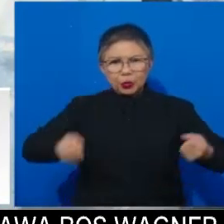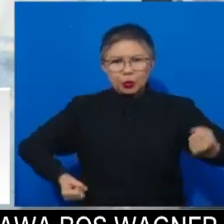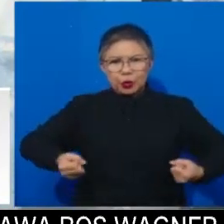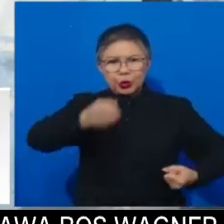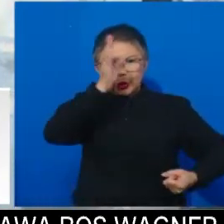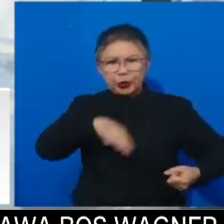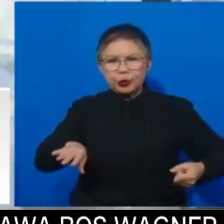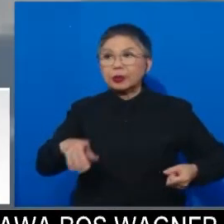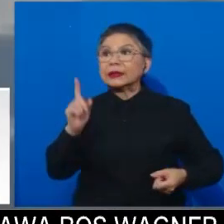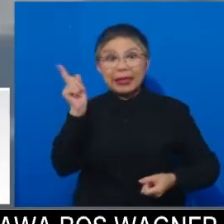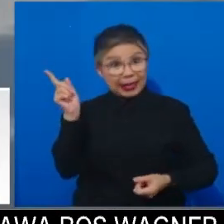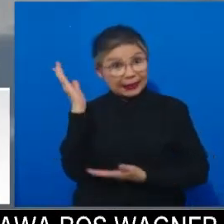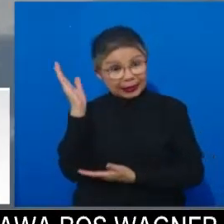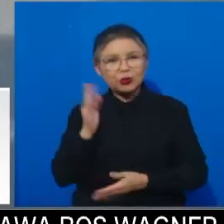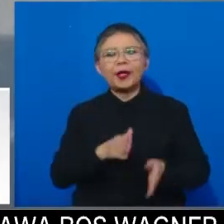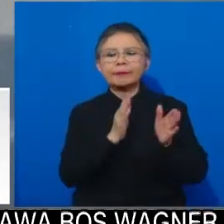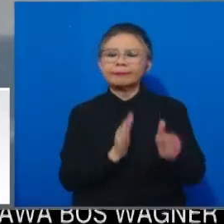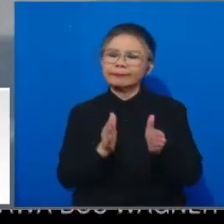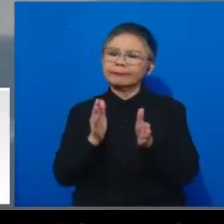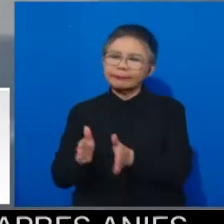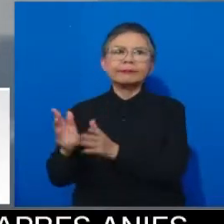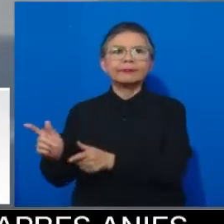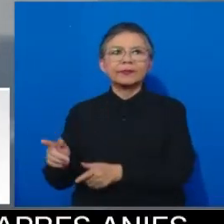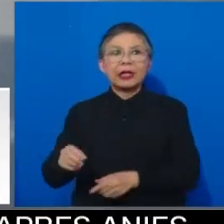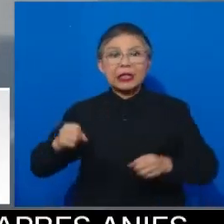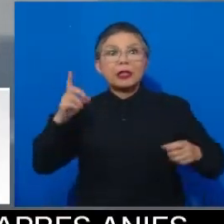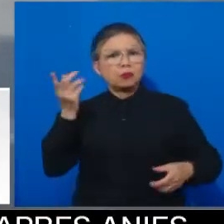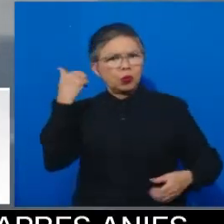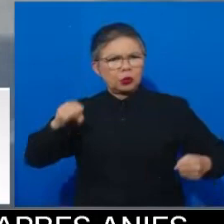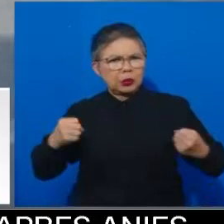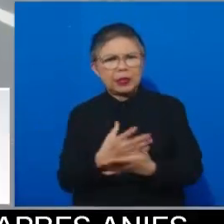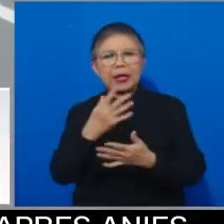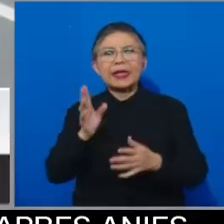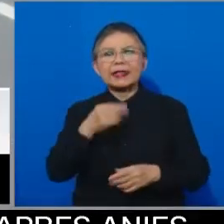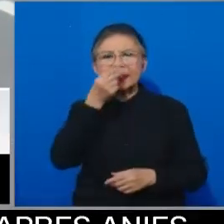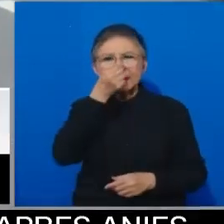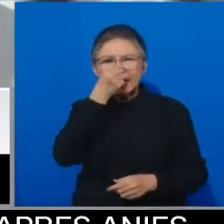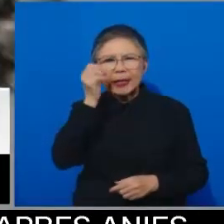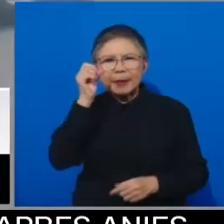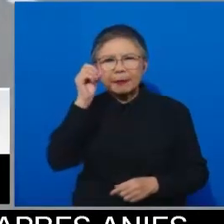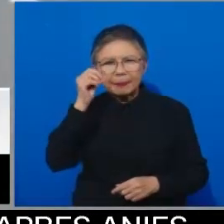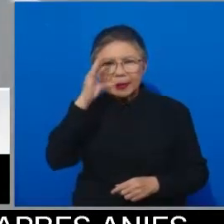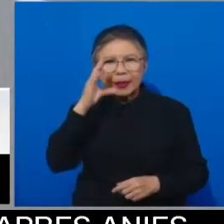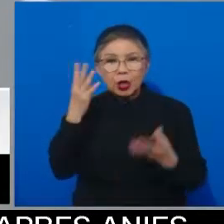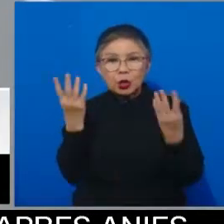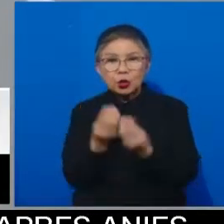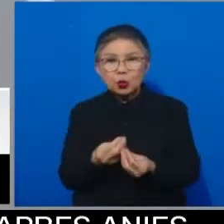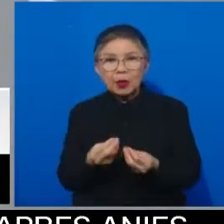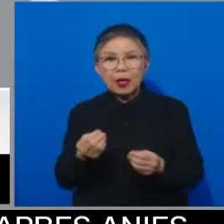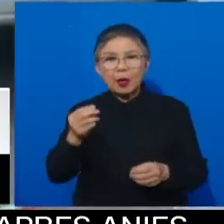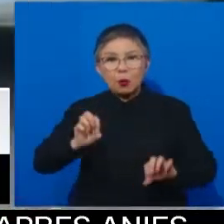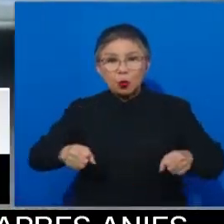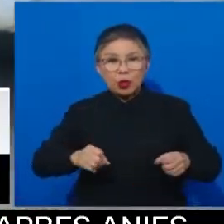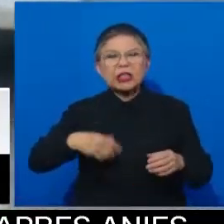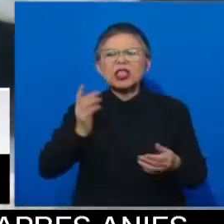terlihat sudah teratur. Menurut warga sekitar, sejak kecelakaan pada Selasa pagi itu, jumlah pengendara motor yang melawan arus di